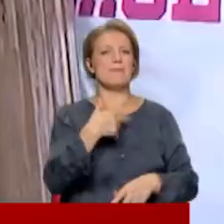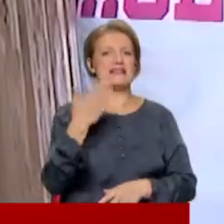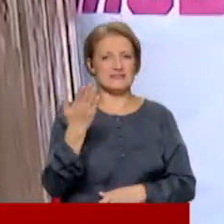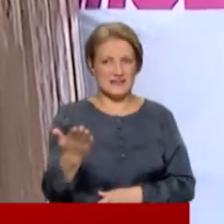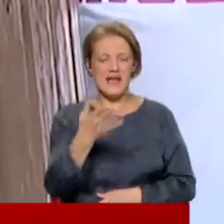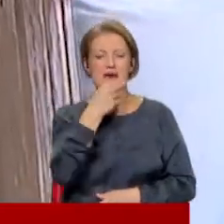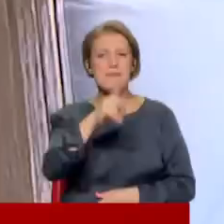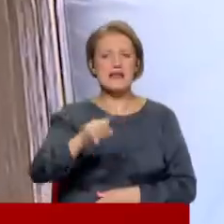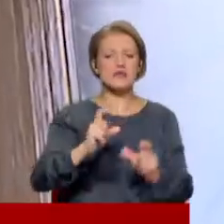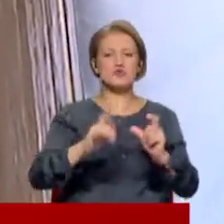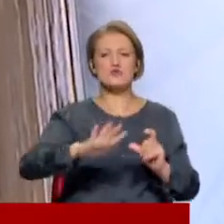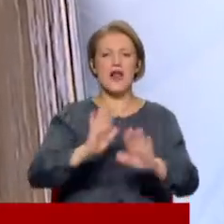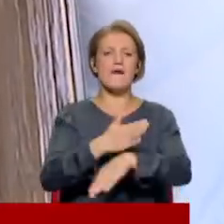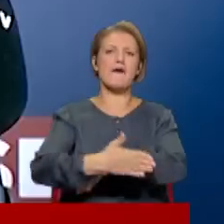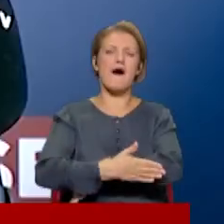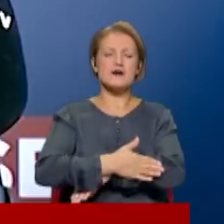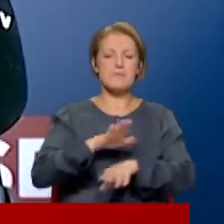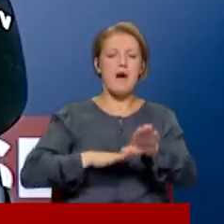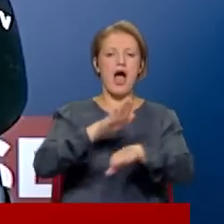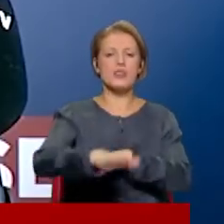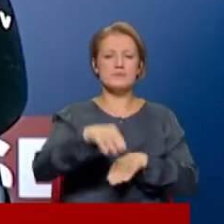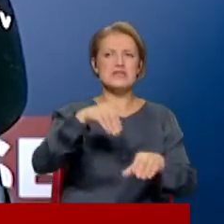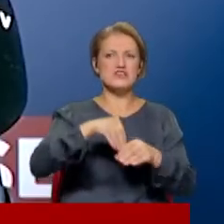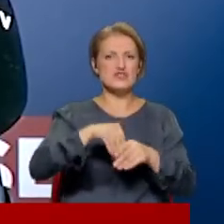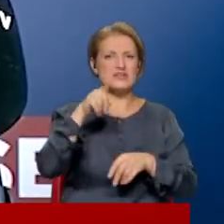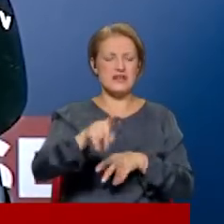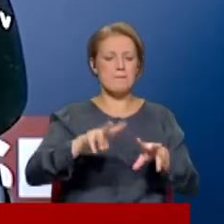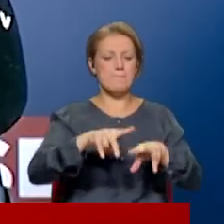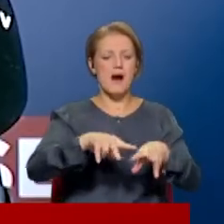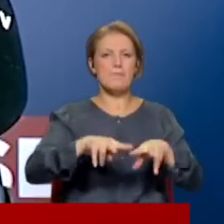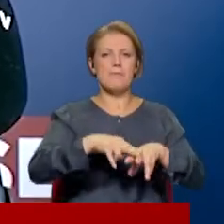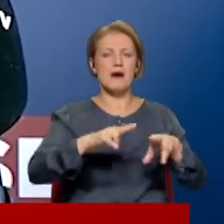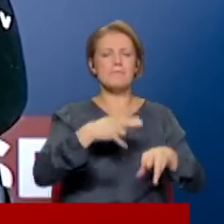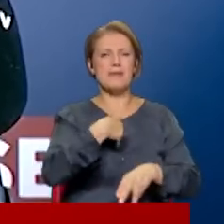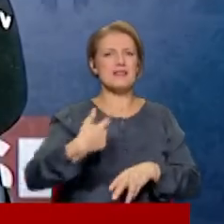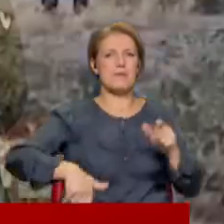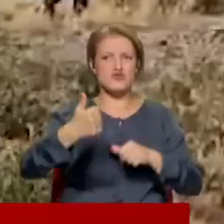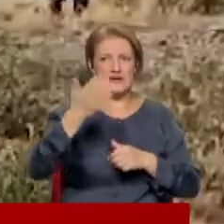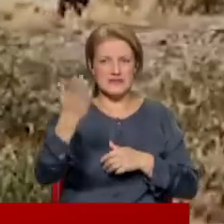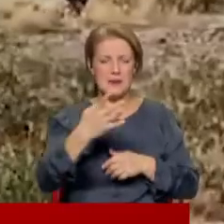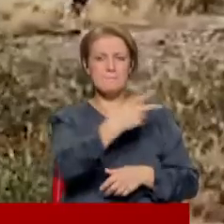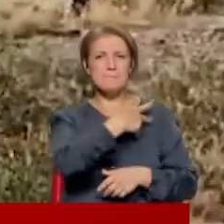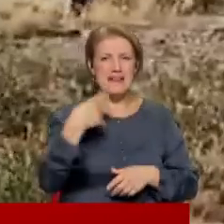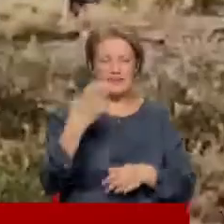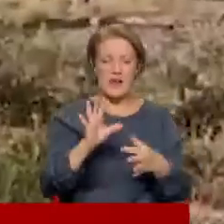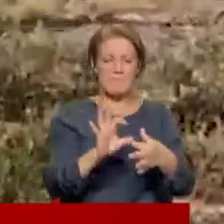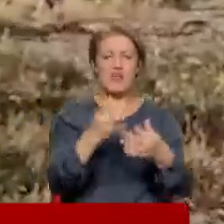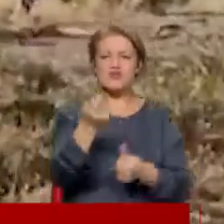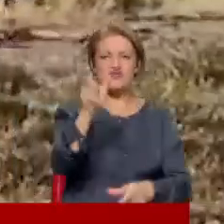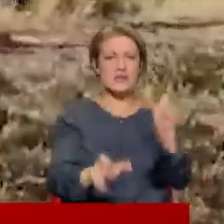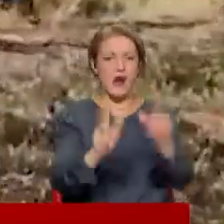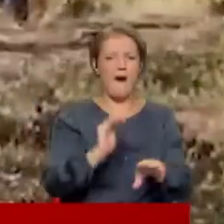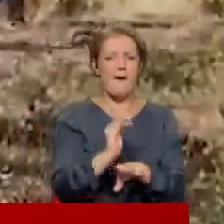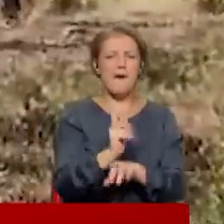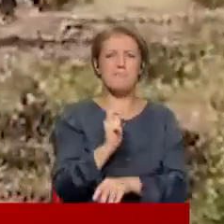Belediyesi'nin emeklilere sosyal yardım adımı için istismar diyen Mamak Belediye Başkanı Murat Köse, belediyesine bağlı işçilerin